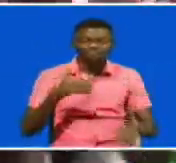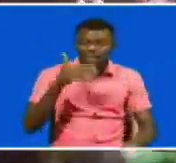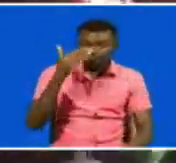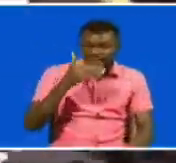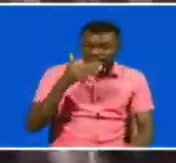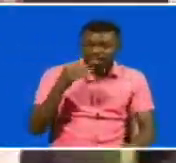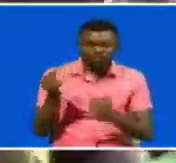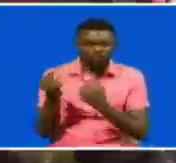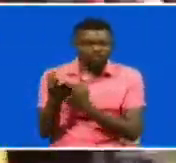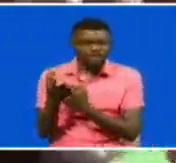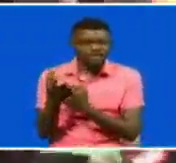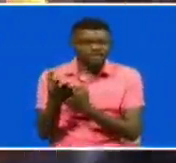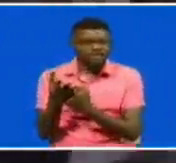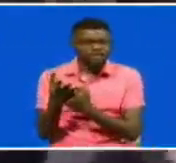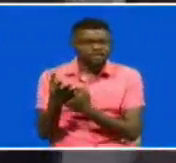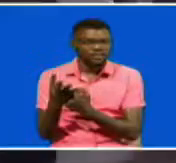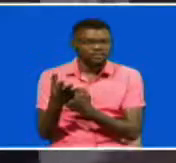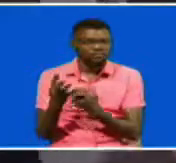14.